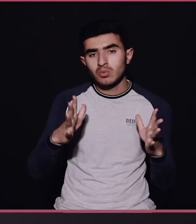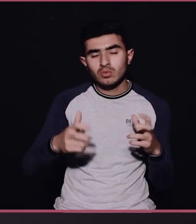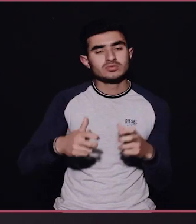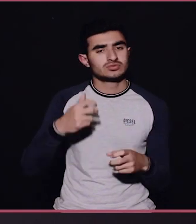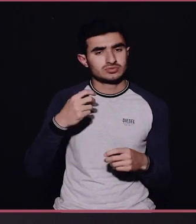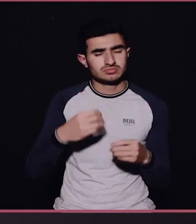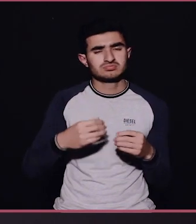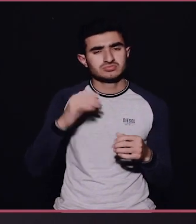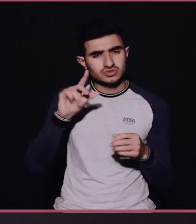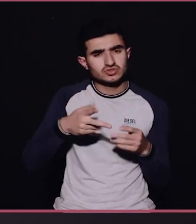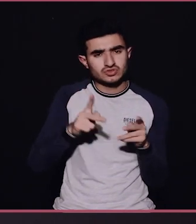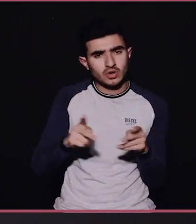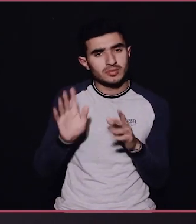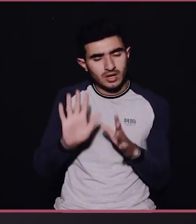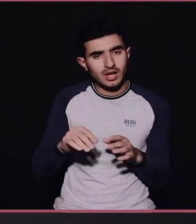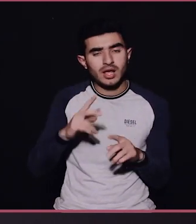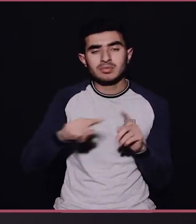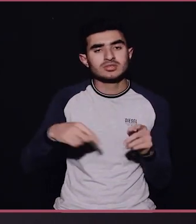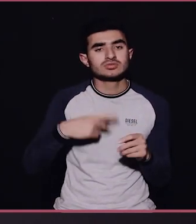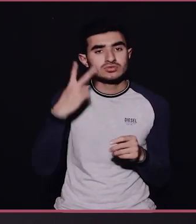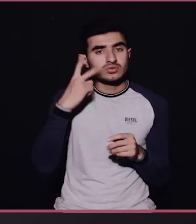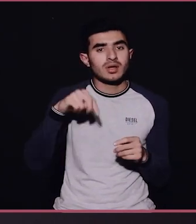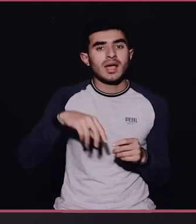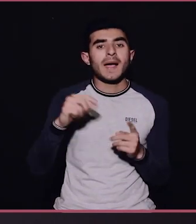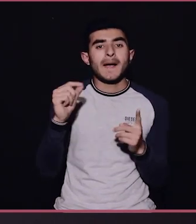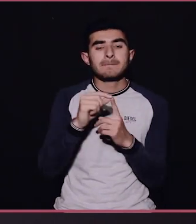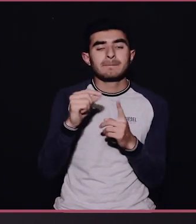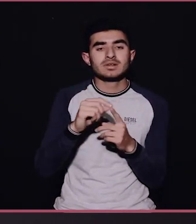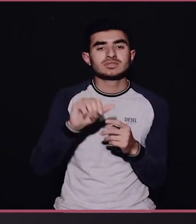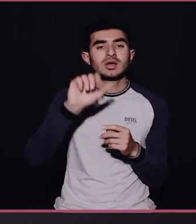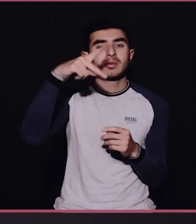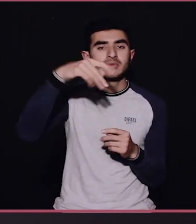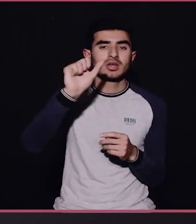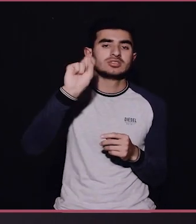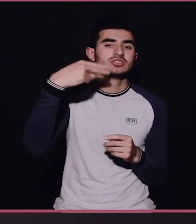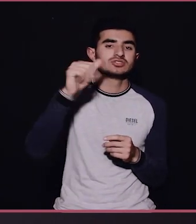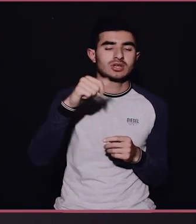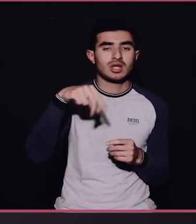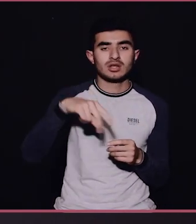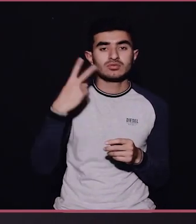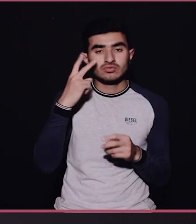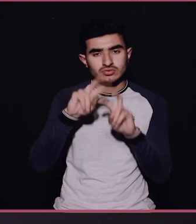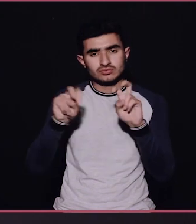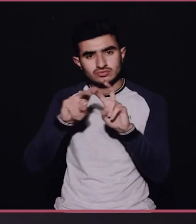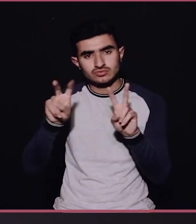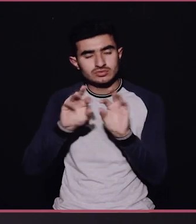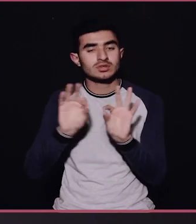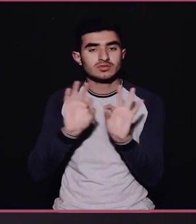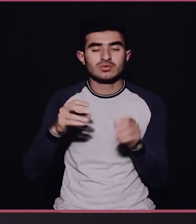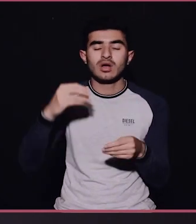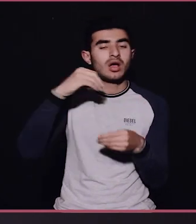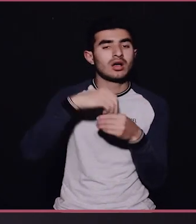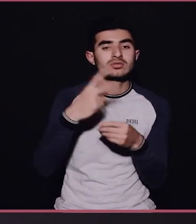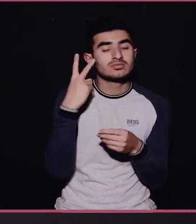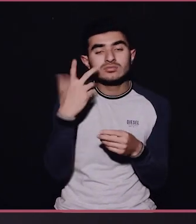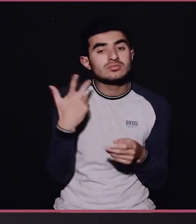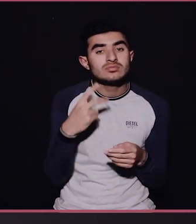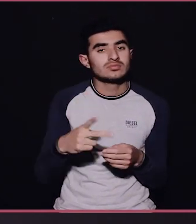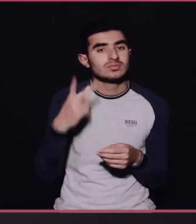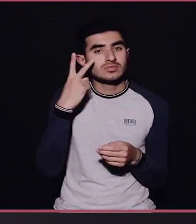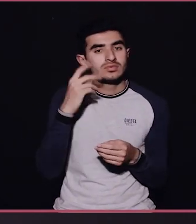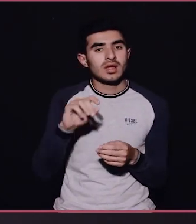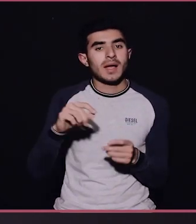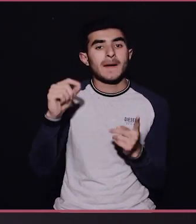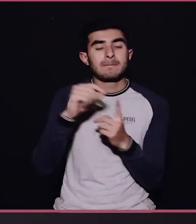infancy. اس بات کا اندازہ ہم یہاں سے لگا سکتے ہیں کہ دی پاکستانی آرگنائزیشن پاشا کنڈکٹڈ اے اسٹڈی دیٹ رپورٹڈ دیٹ پاکستان کی